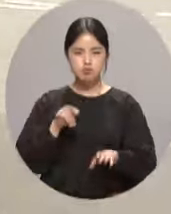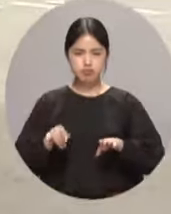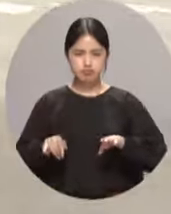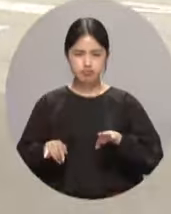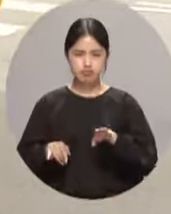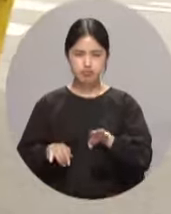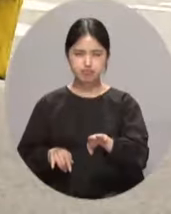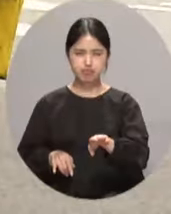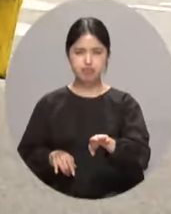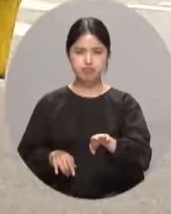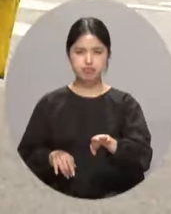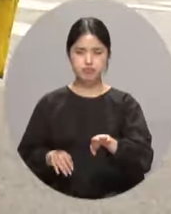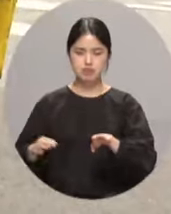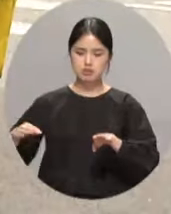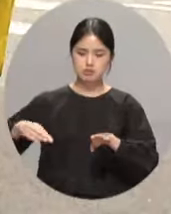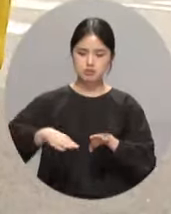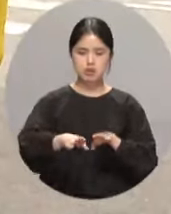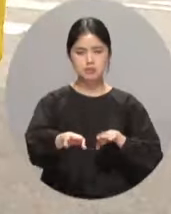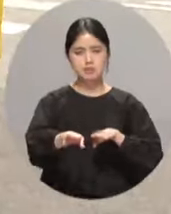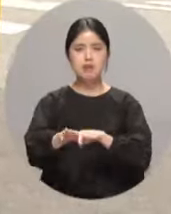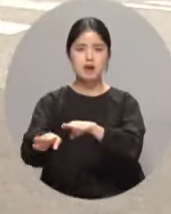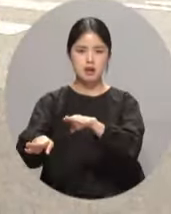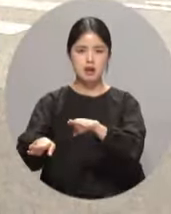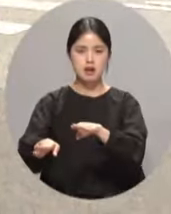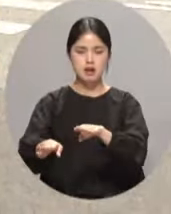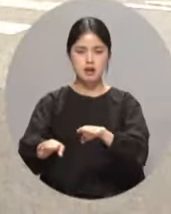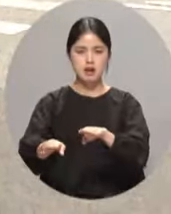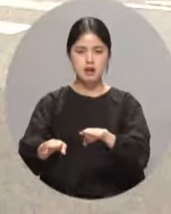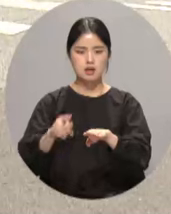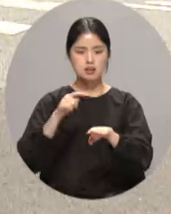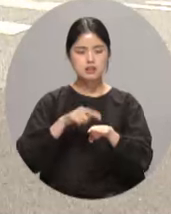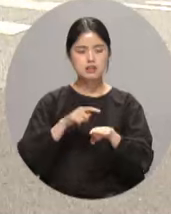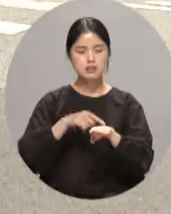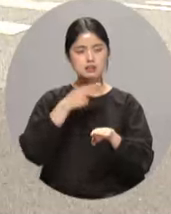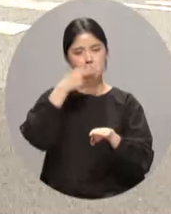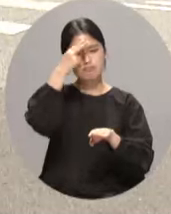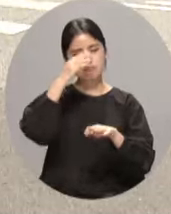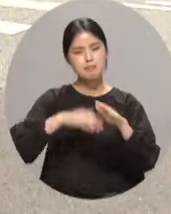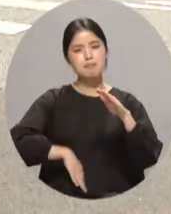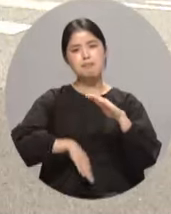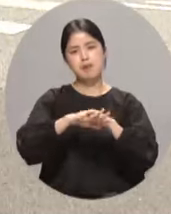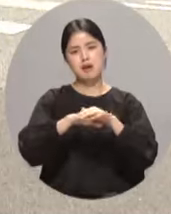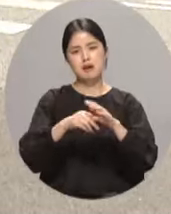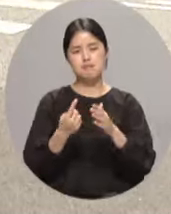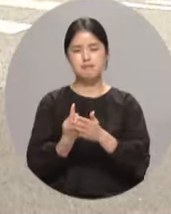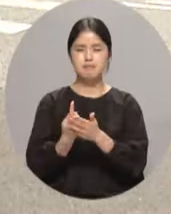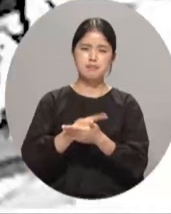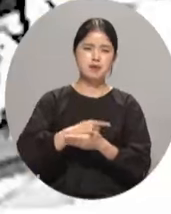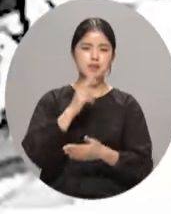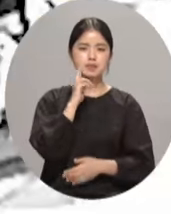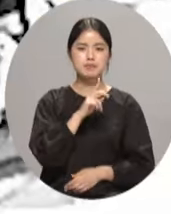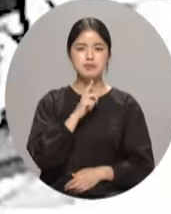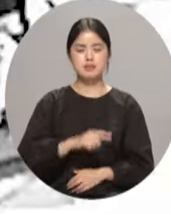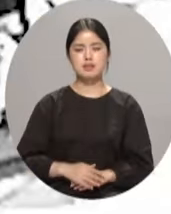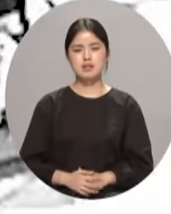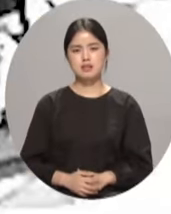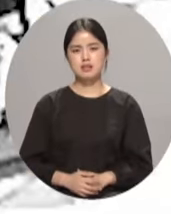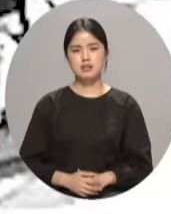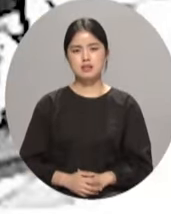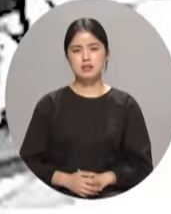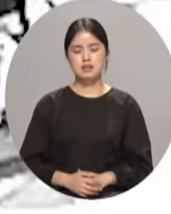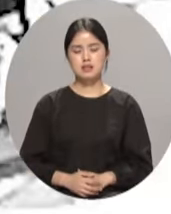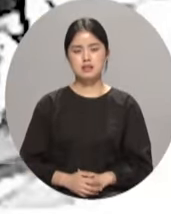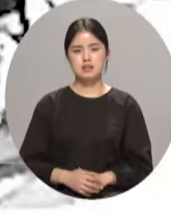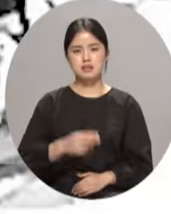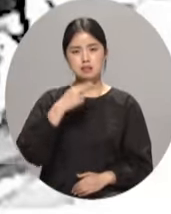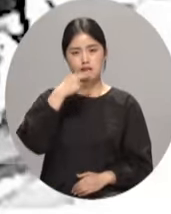좌회전하려던 경차를들이 받았는데요 당시 운전자는 음주 상태로 과속하지 한 것으로 드러났습니다 혈중 알코올